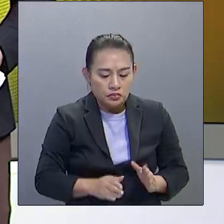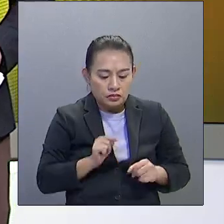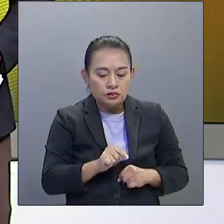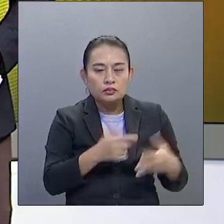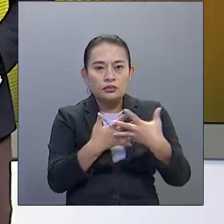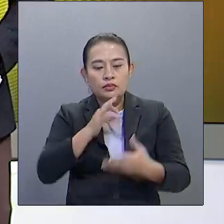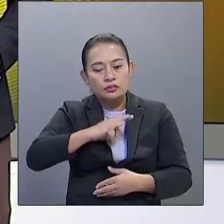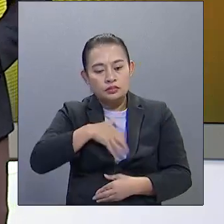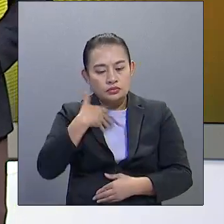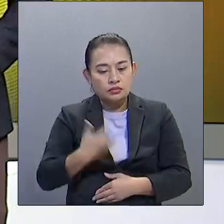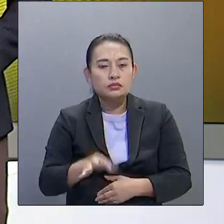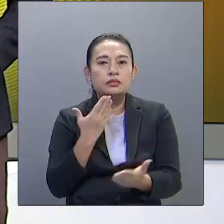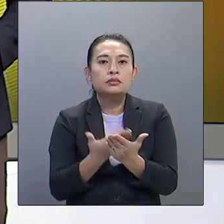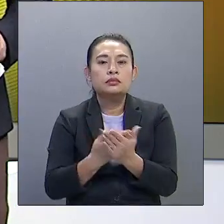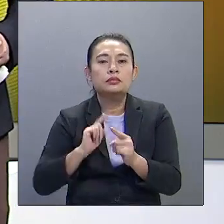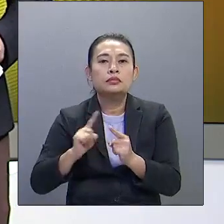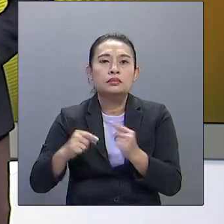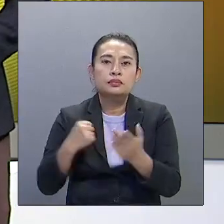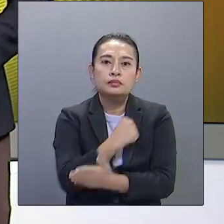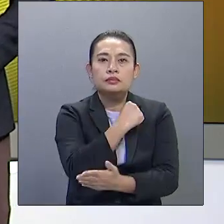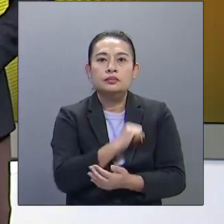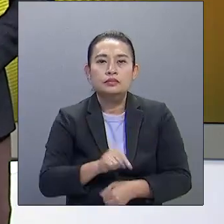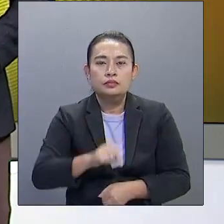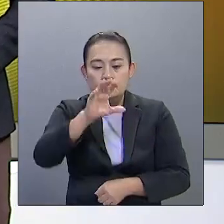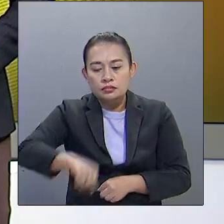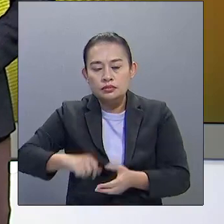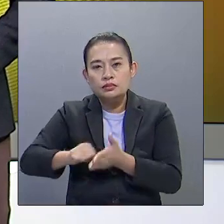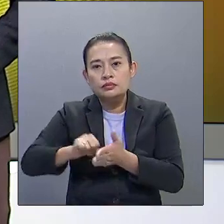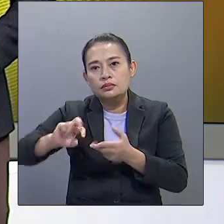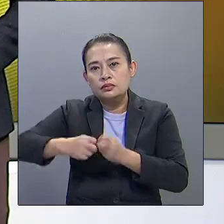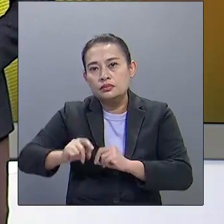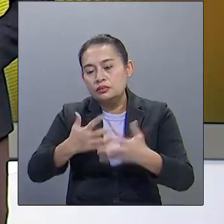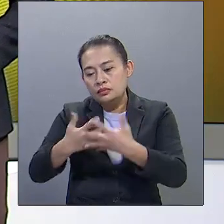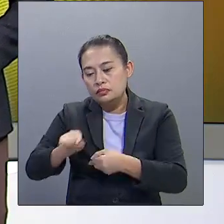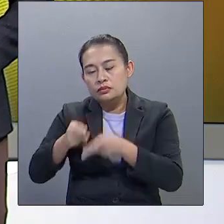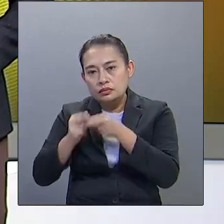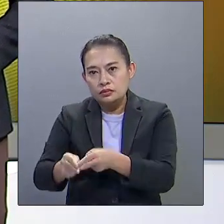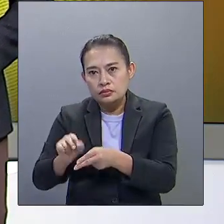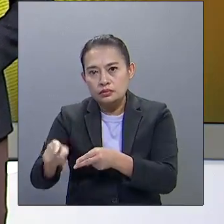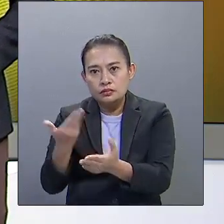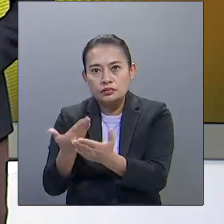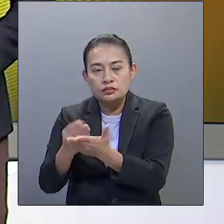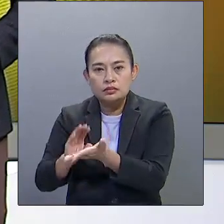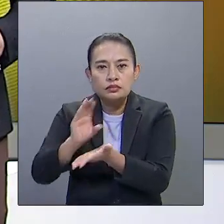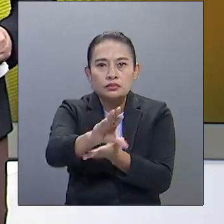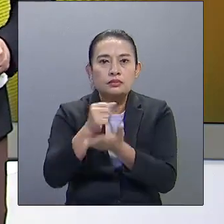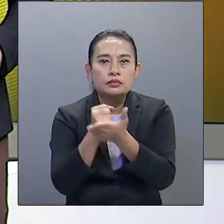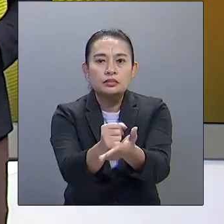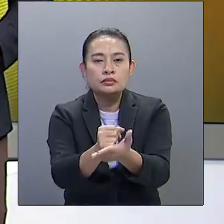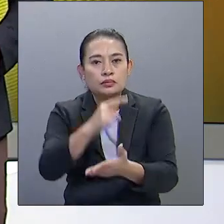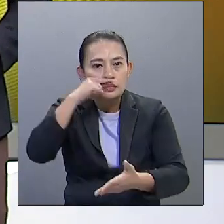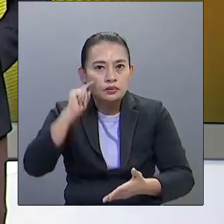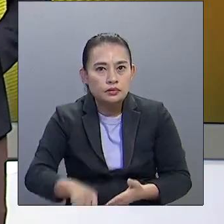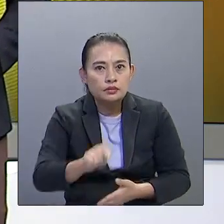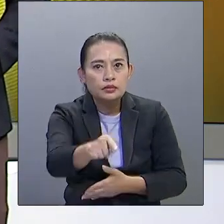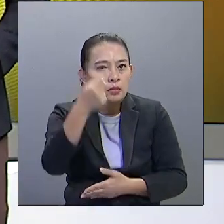ใจและเสียดายงบประมาณที่น่าจะนำมาใช้แก้ไขปัญหาในประเทศแทนที่จะส่งไปช่วยเหลือยูเครนโดยไม่รู้